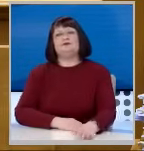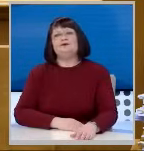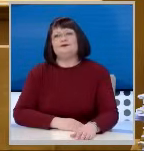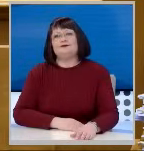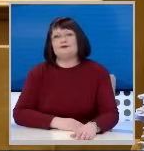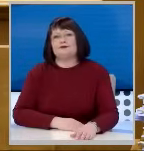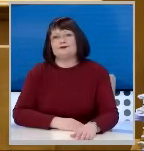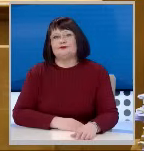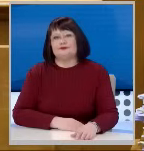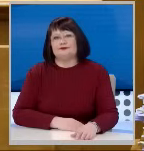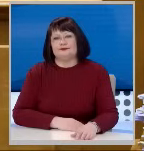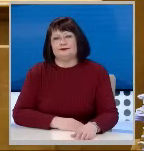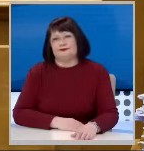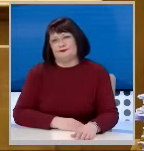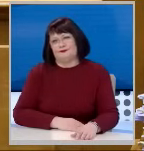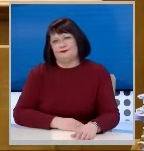έκανα